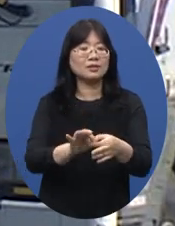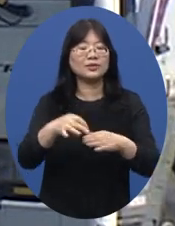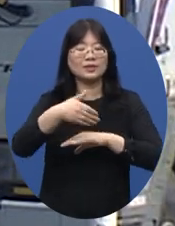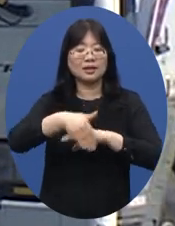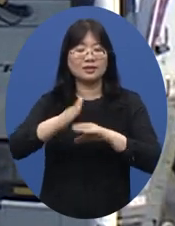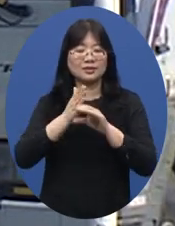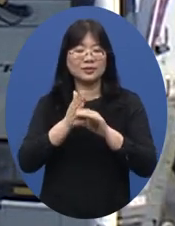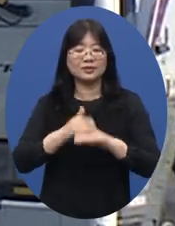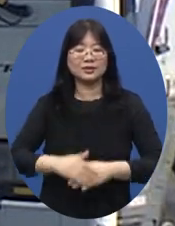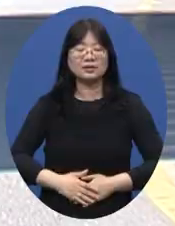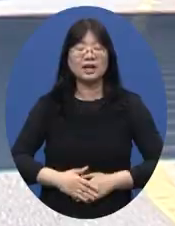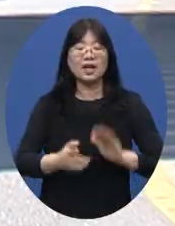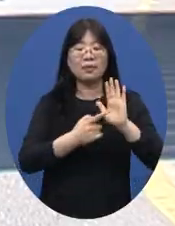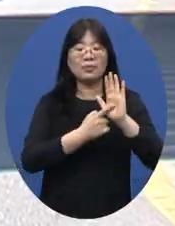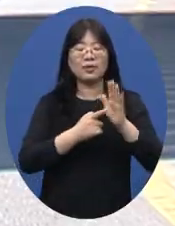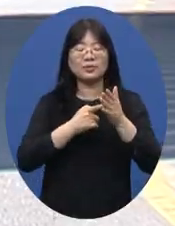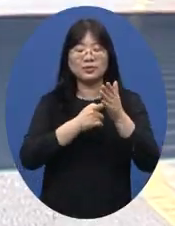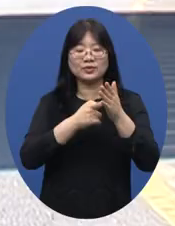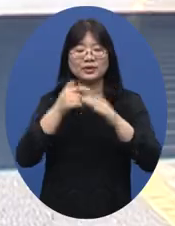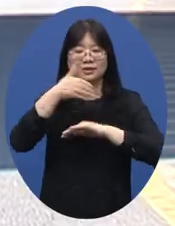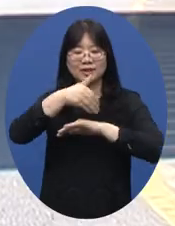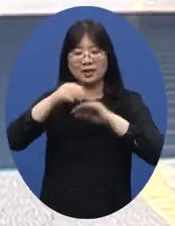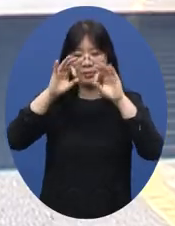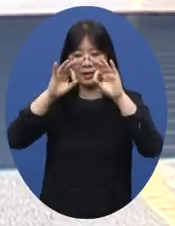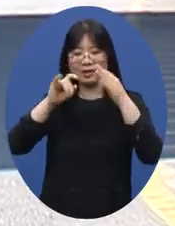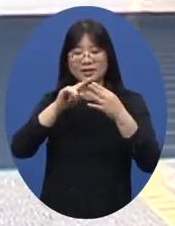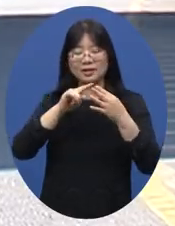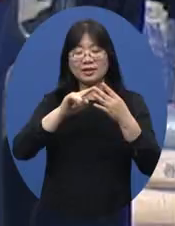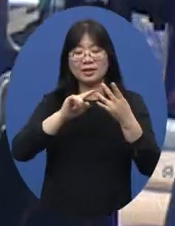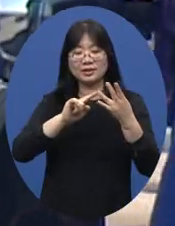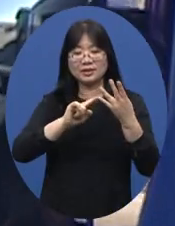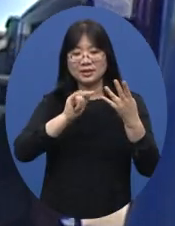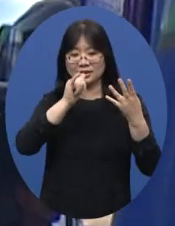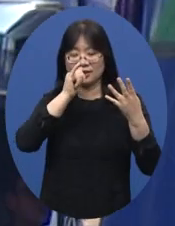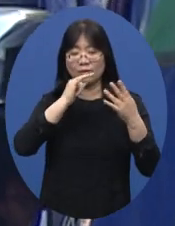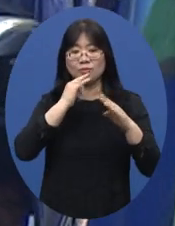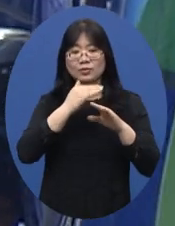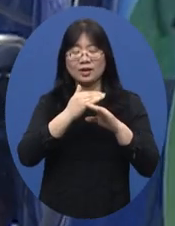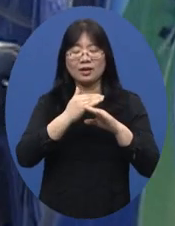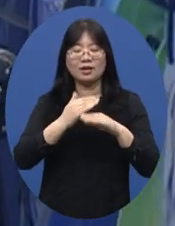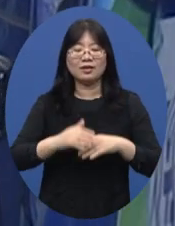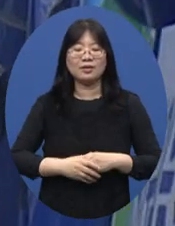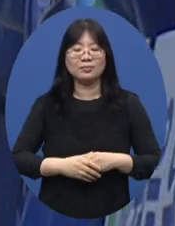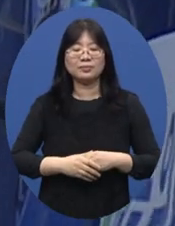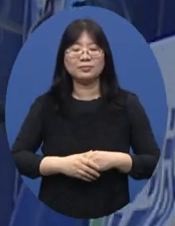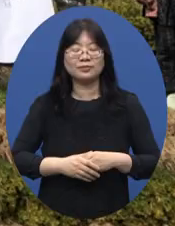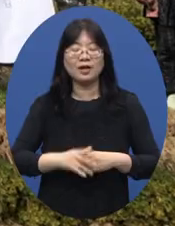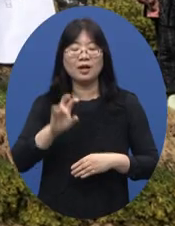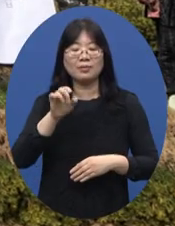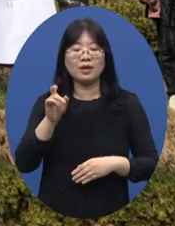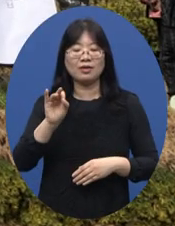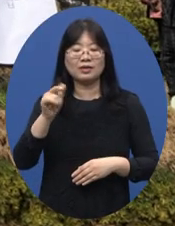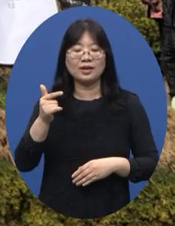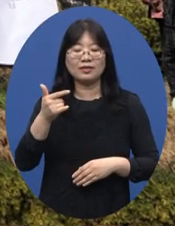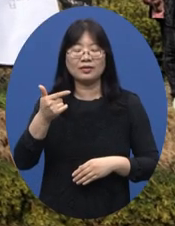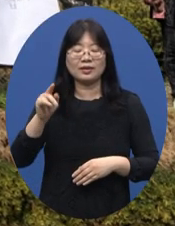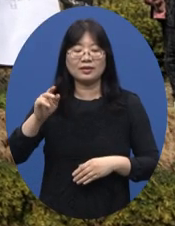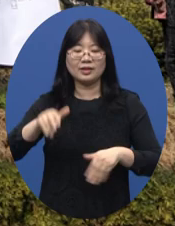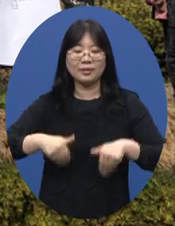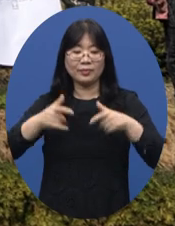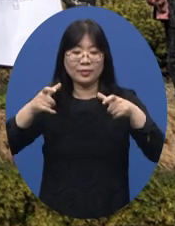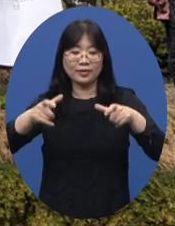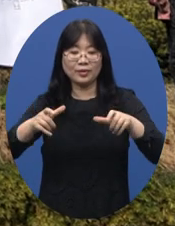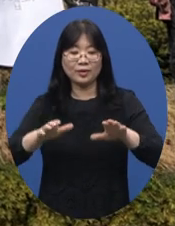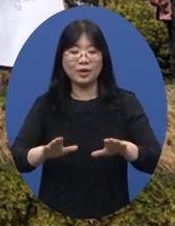방침입니다. 발표된 추진 계획은 크게 네 가지. 우선 북한 평안남도 일대에 1,600여 톤의 밀가루와 11만 그루의